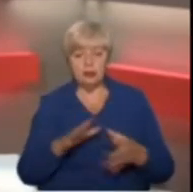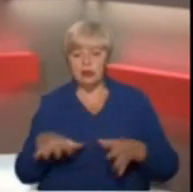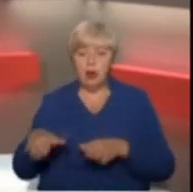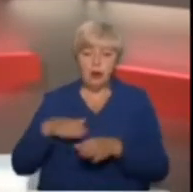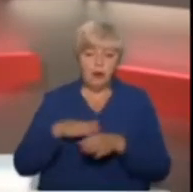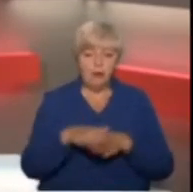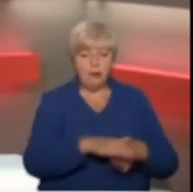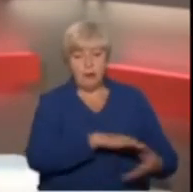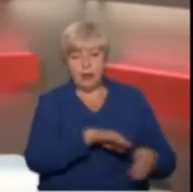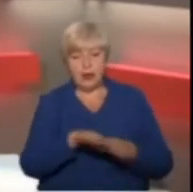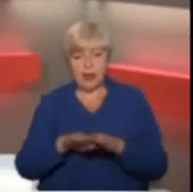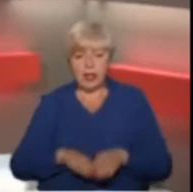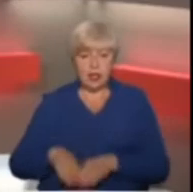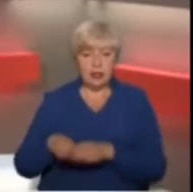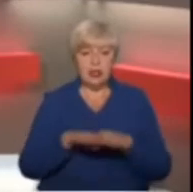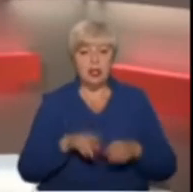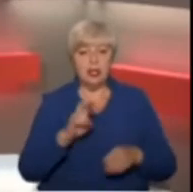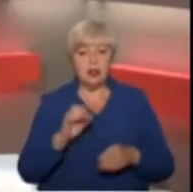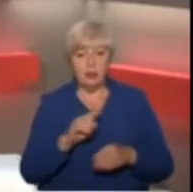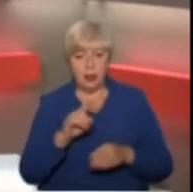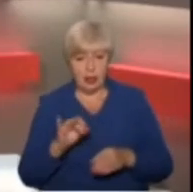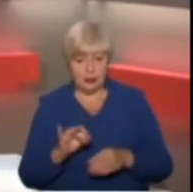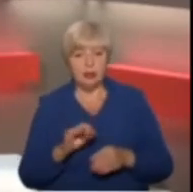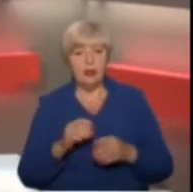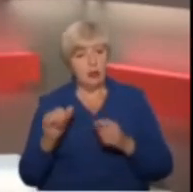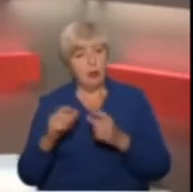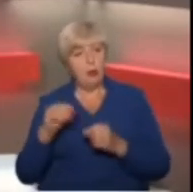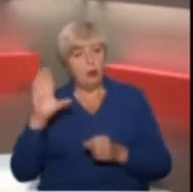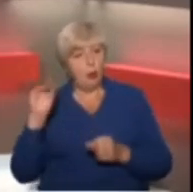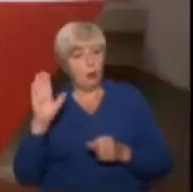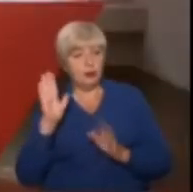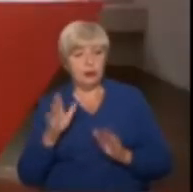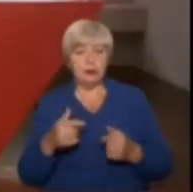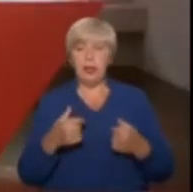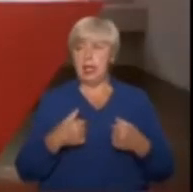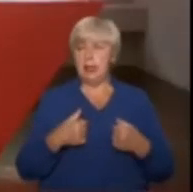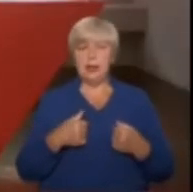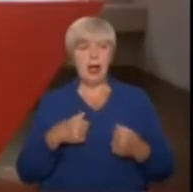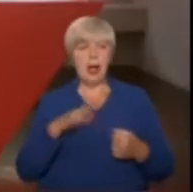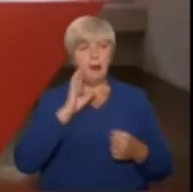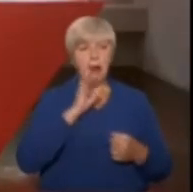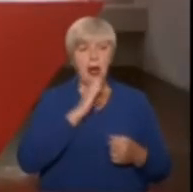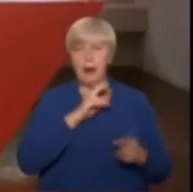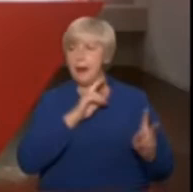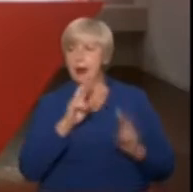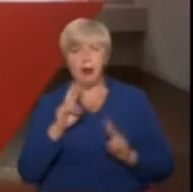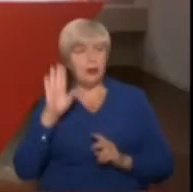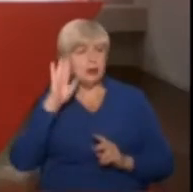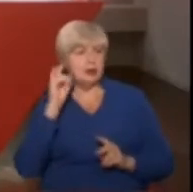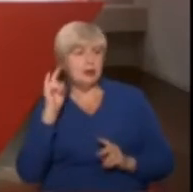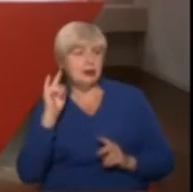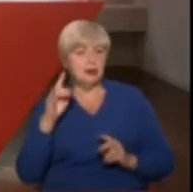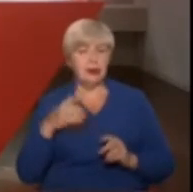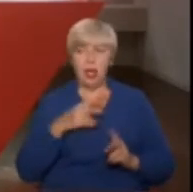закладу. У них буде гостьовий пропуск, вони можуть пройти. Раніше як це було? О, я мама якогось Ванечки, і ніяк не